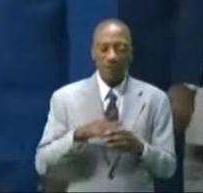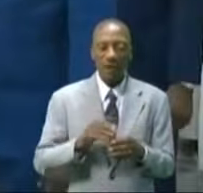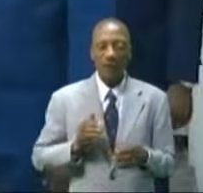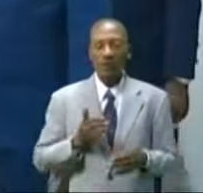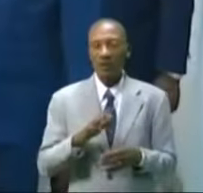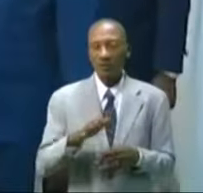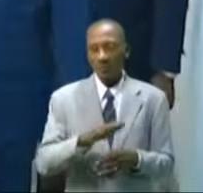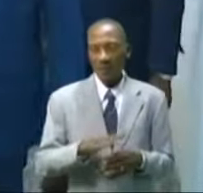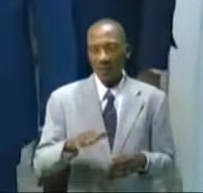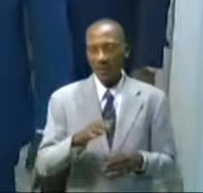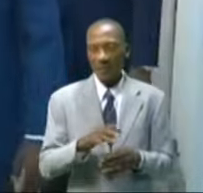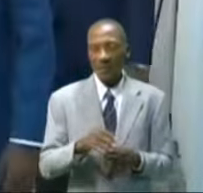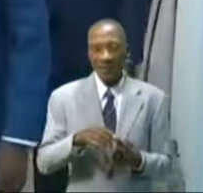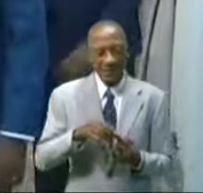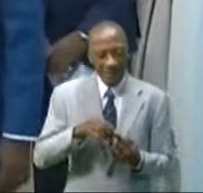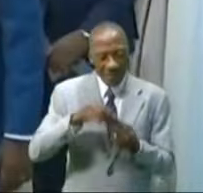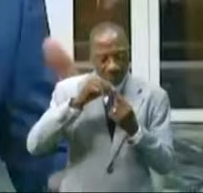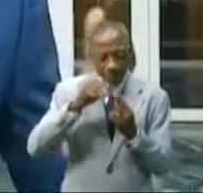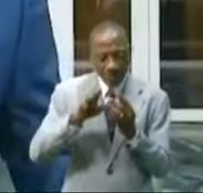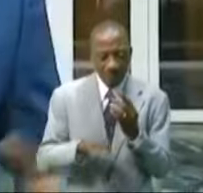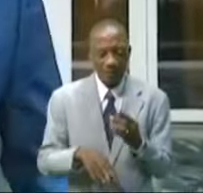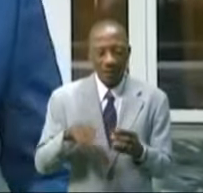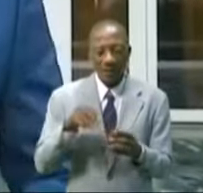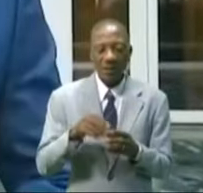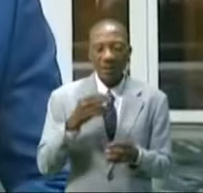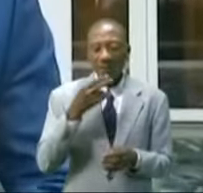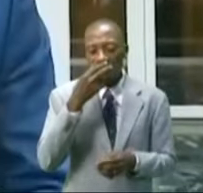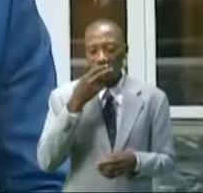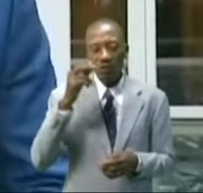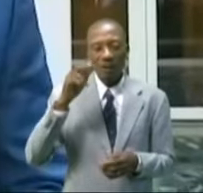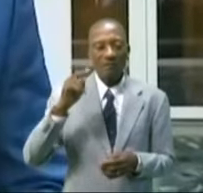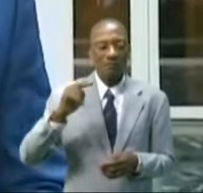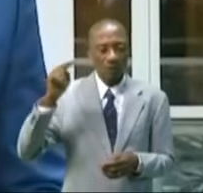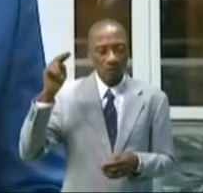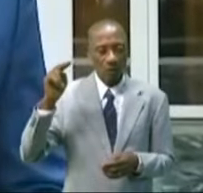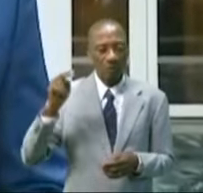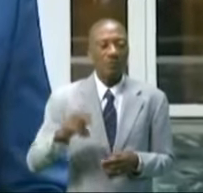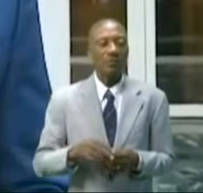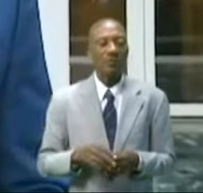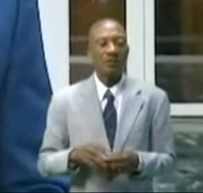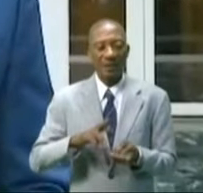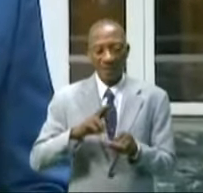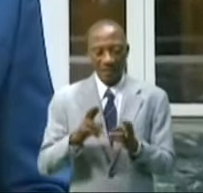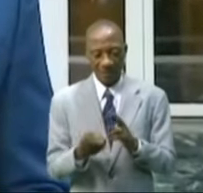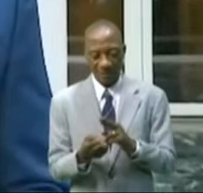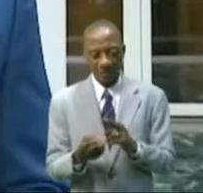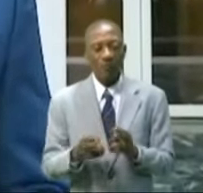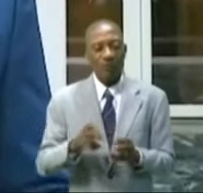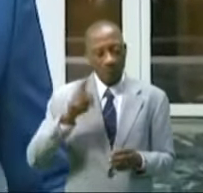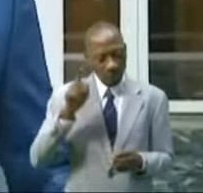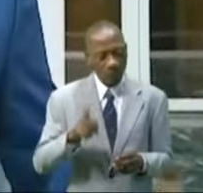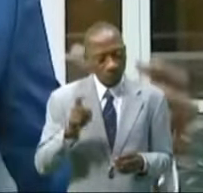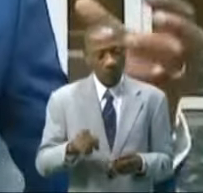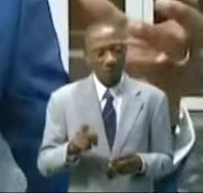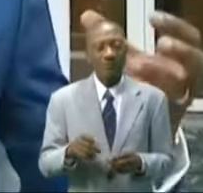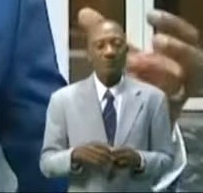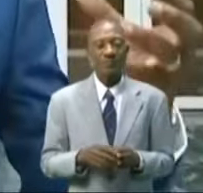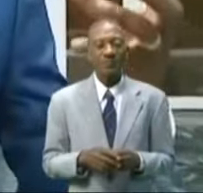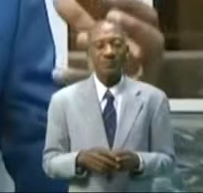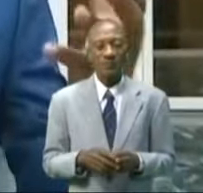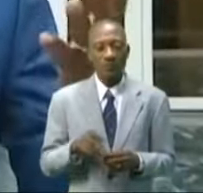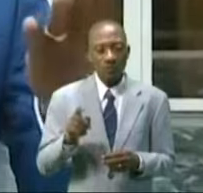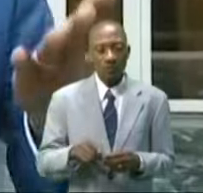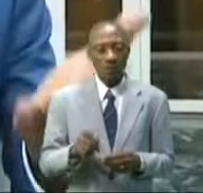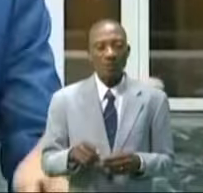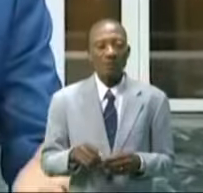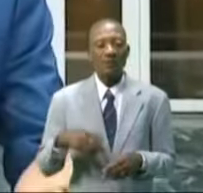sache. Nous allons faire en sorte que les réformes soient élaborées et adoptées à temps pour que les actions du